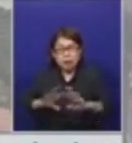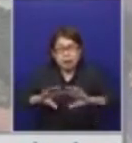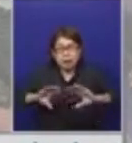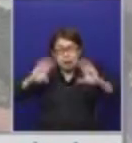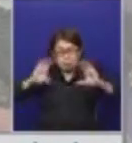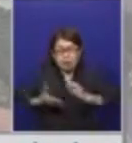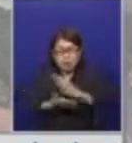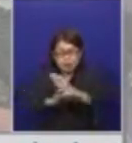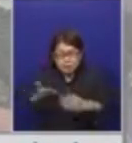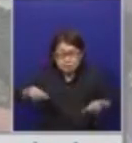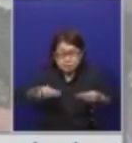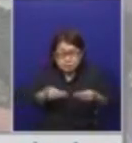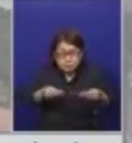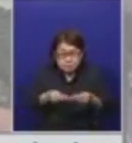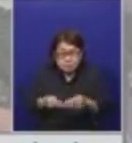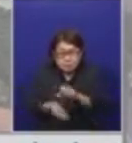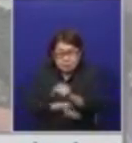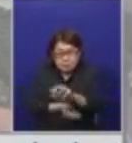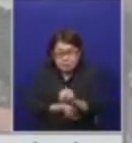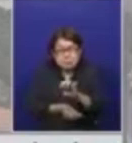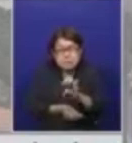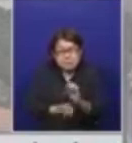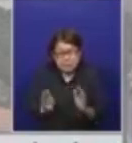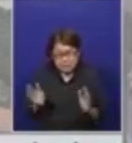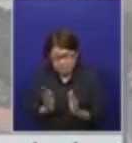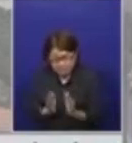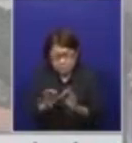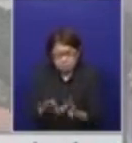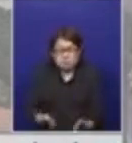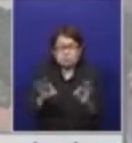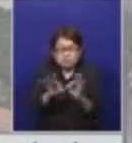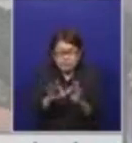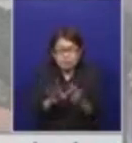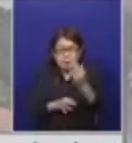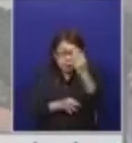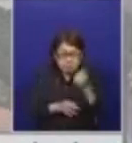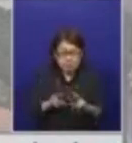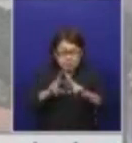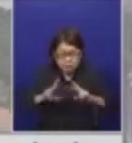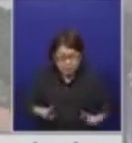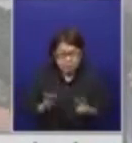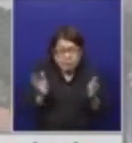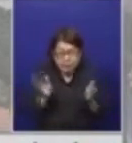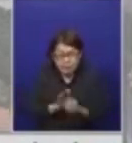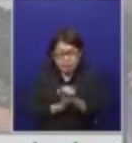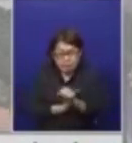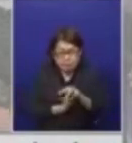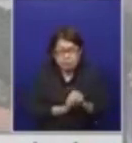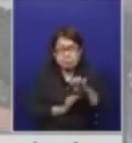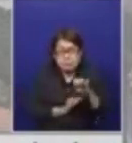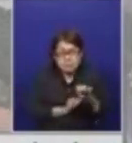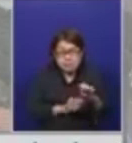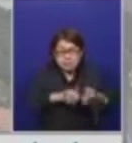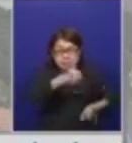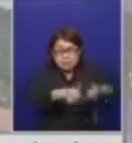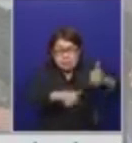เล็กนะครับมีความจำเป็นนะครับเพราะว่าวิสาหกิจขนาดเล็กไม่สามารถที่จะแข่งขัน